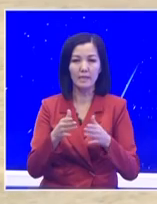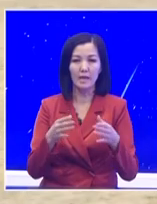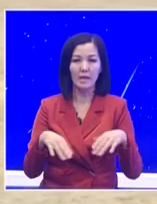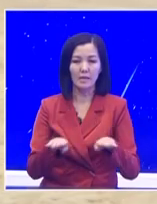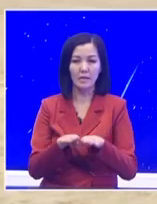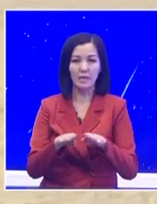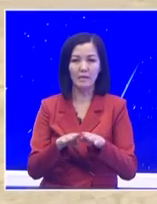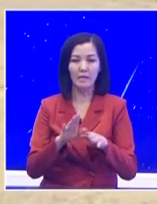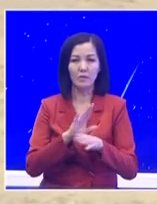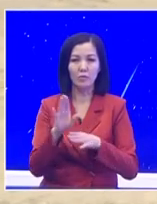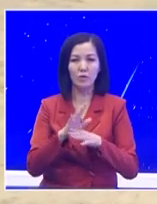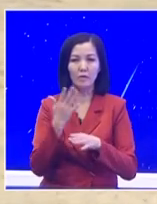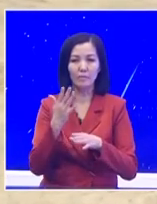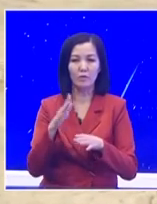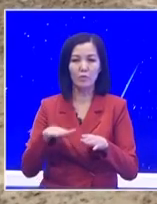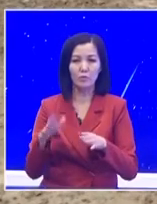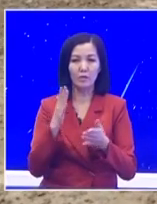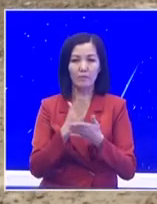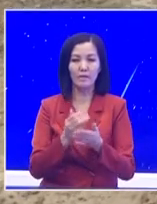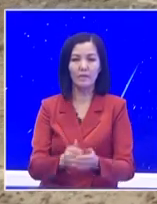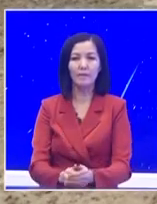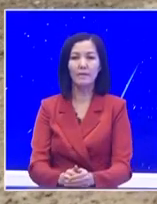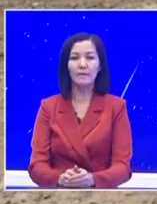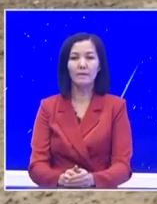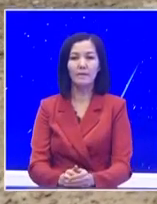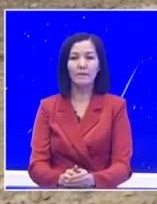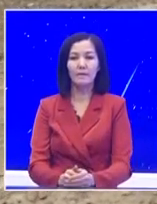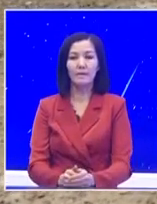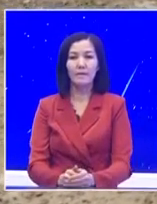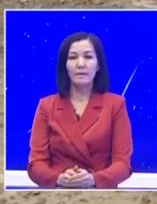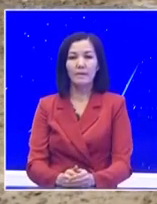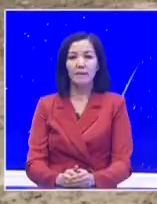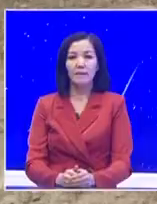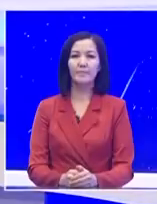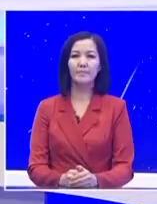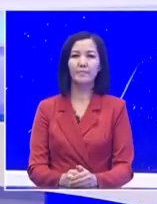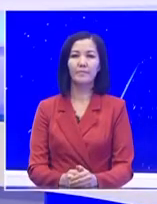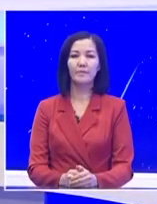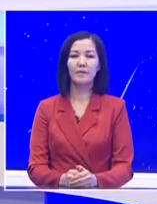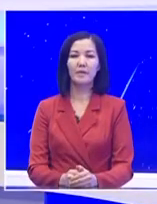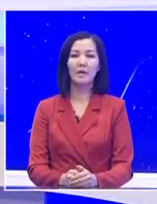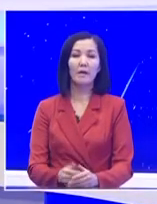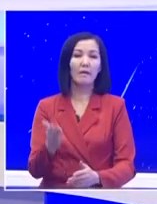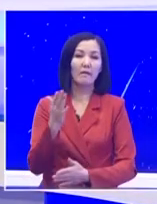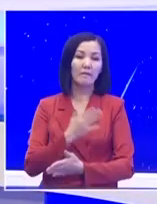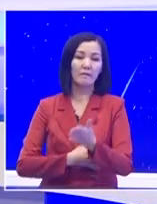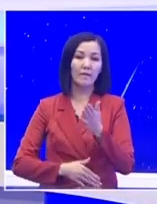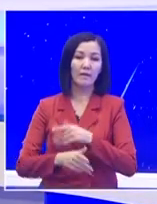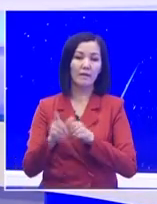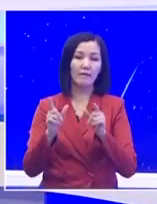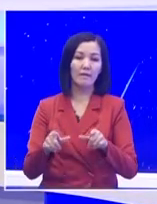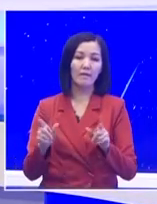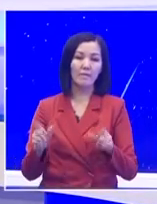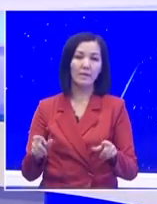тас өндіретін 5 участкі бар. Медет Жұмабай, Абылай Құттықбай, Жетісу телеарнасы. Арбаға таңылған азаматтардың